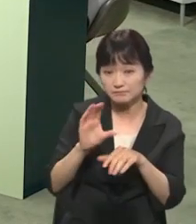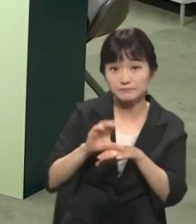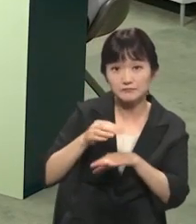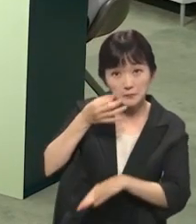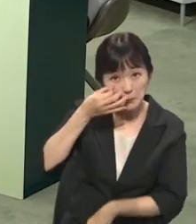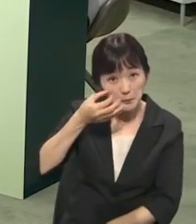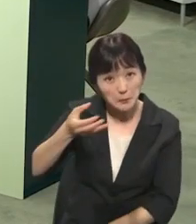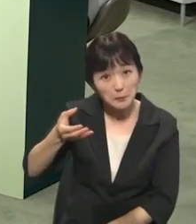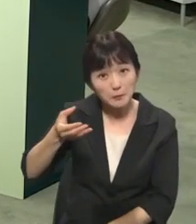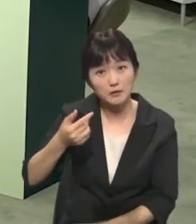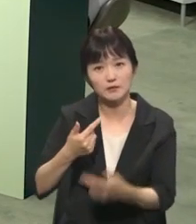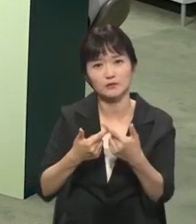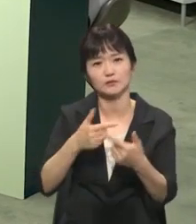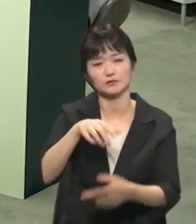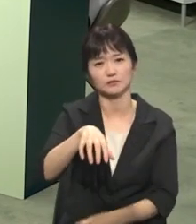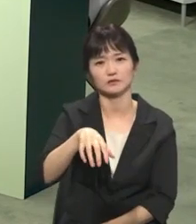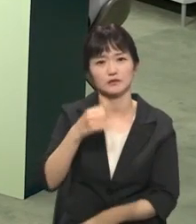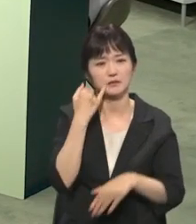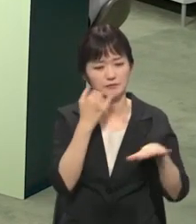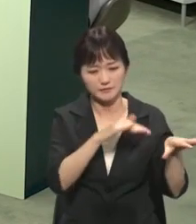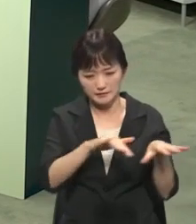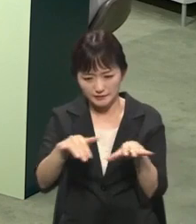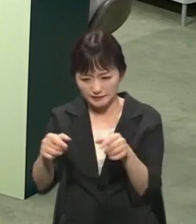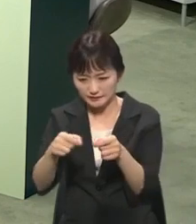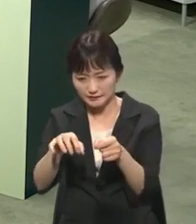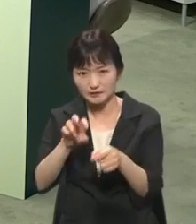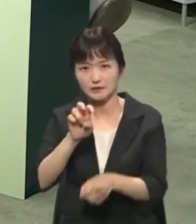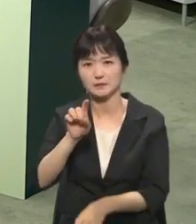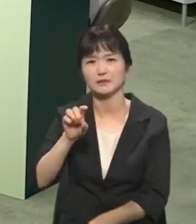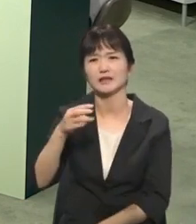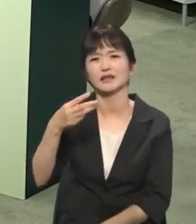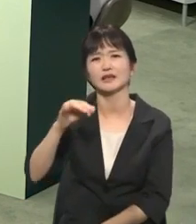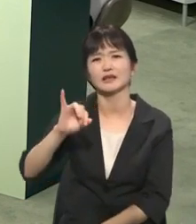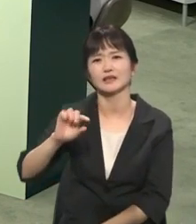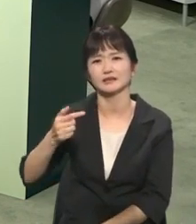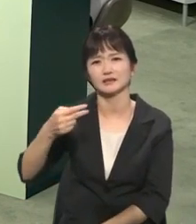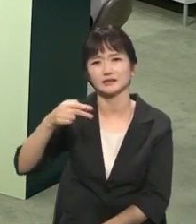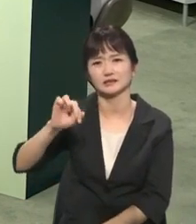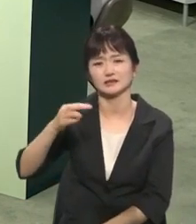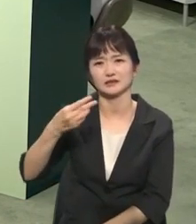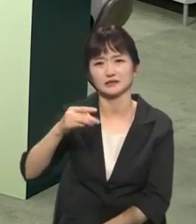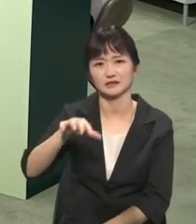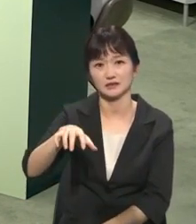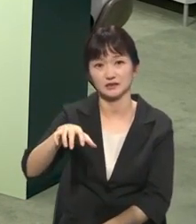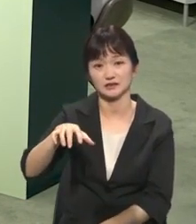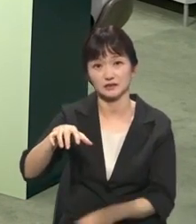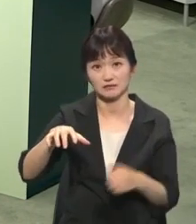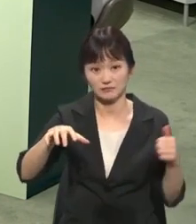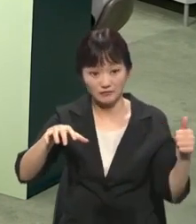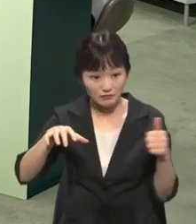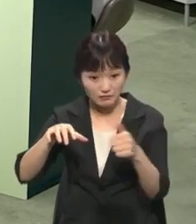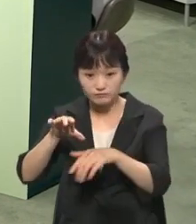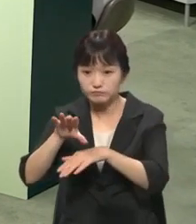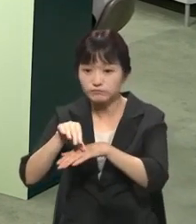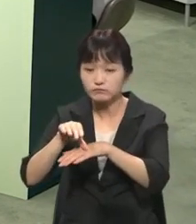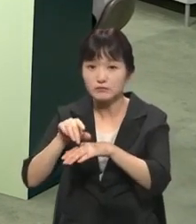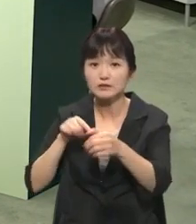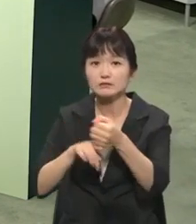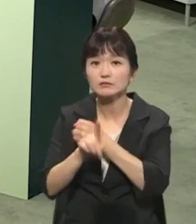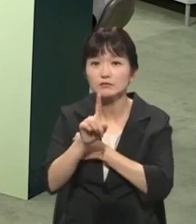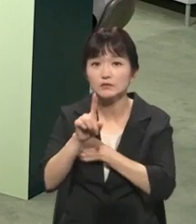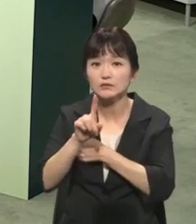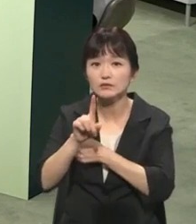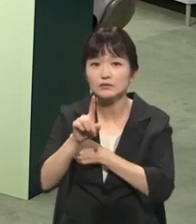하면서 그 부산의 바닷가 마린시티 방파제에 나가서 태풍 예. 방송을 했어요. 왜 그런 걸까 싶은데 일단